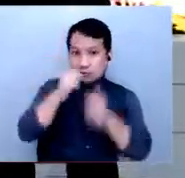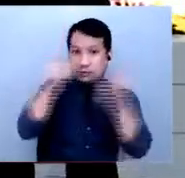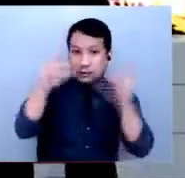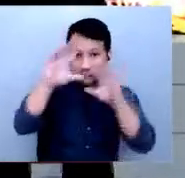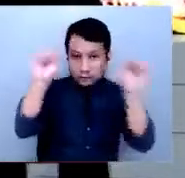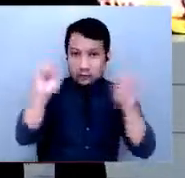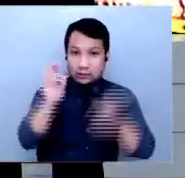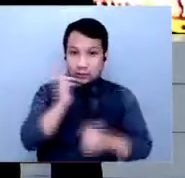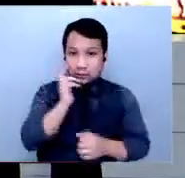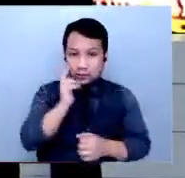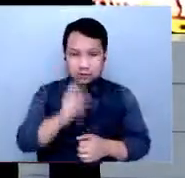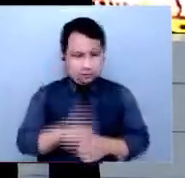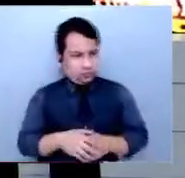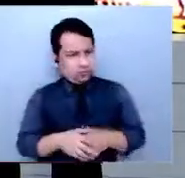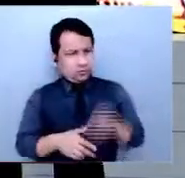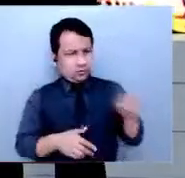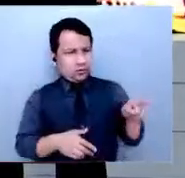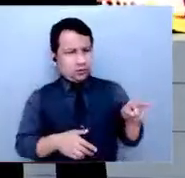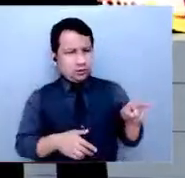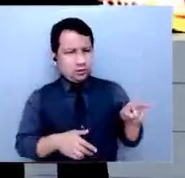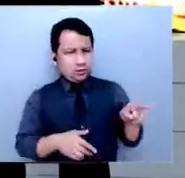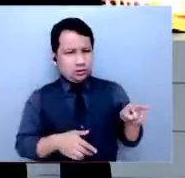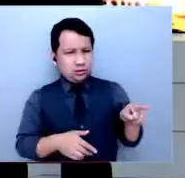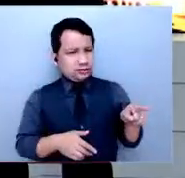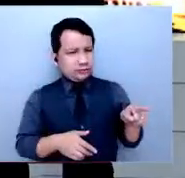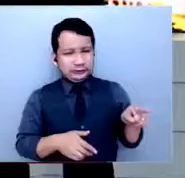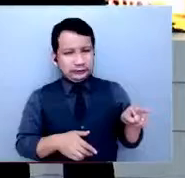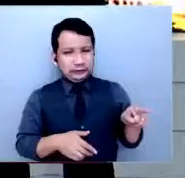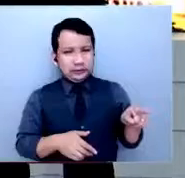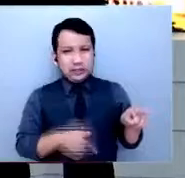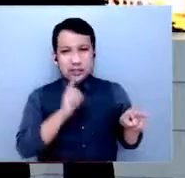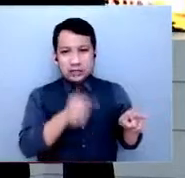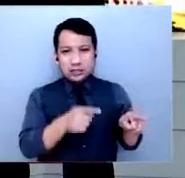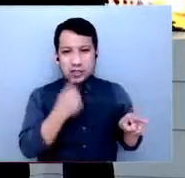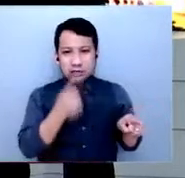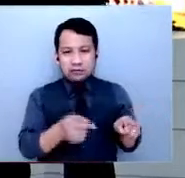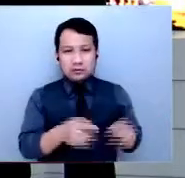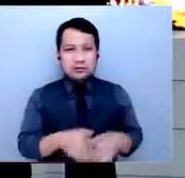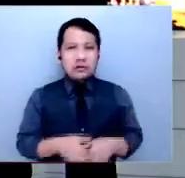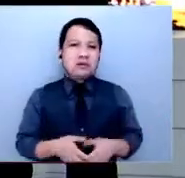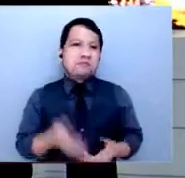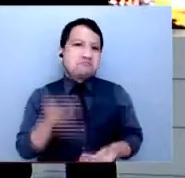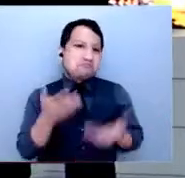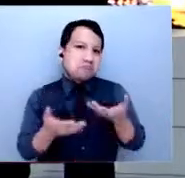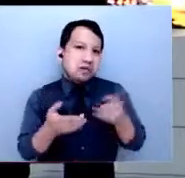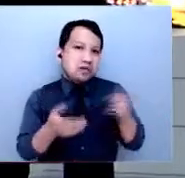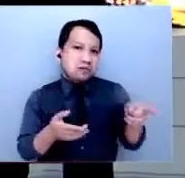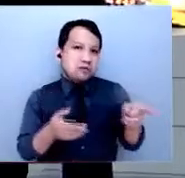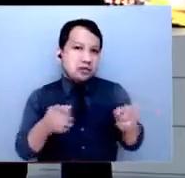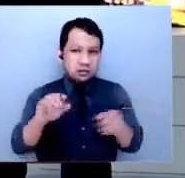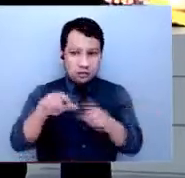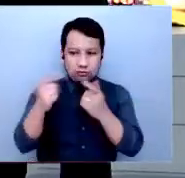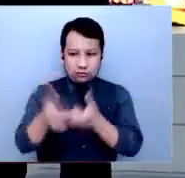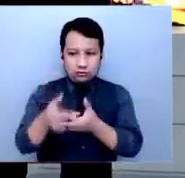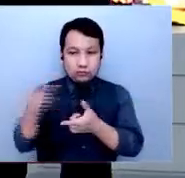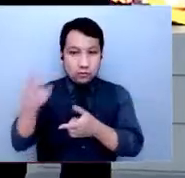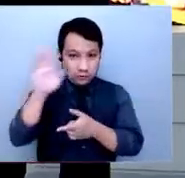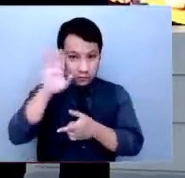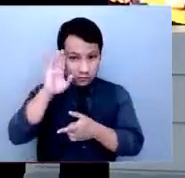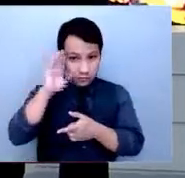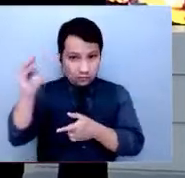Ang Pangulo hindi tuloy maiwasang pumitik. Ang sabi ng Pangulo, malamang na sa kampo ni Bongbong galing ang planong